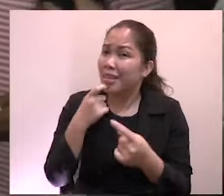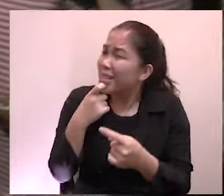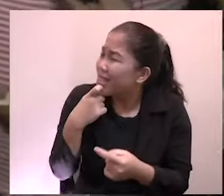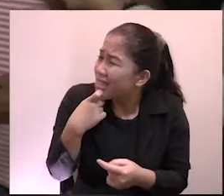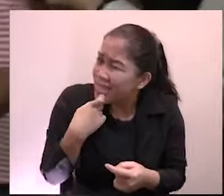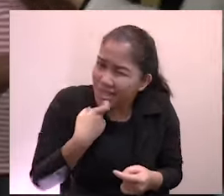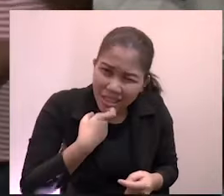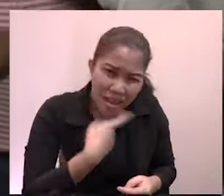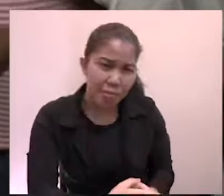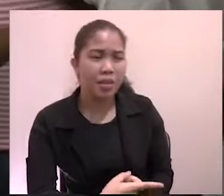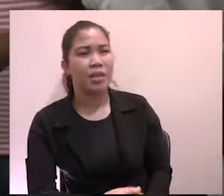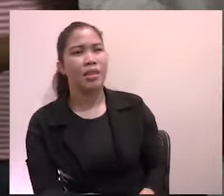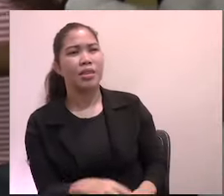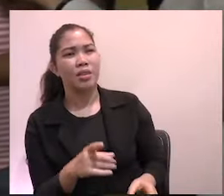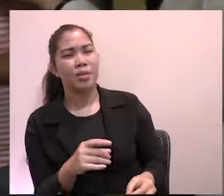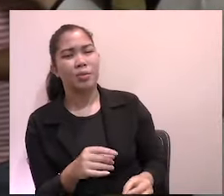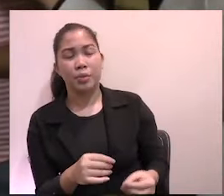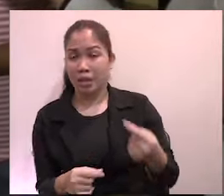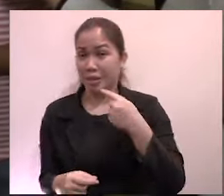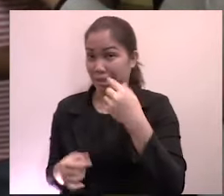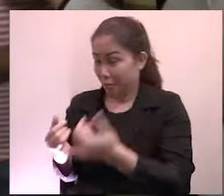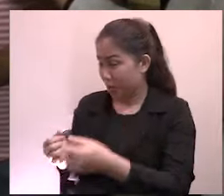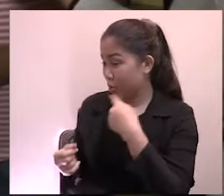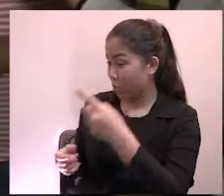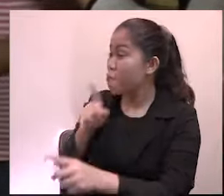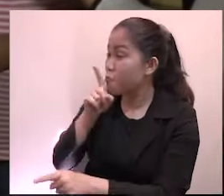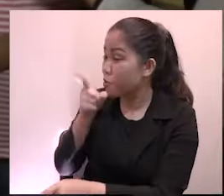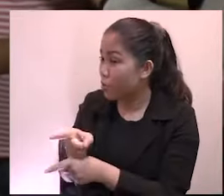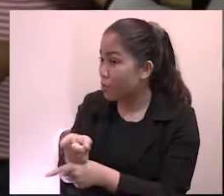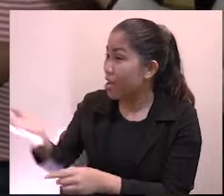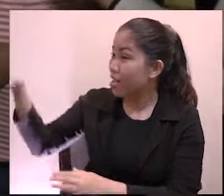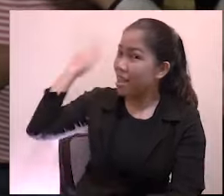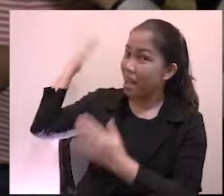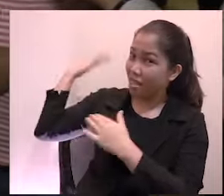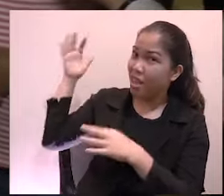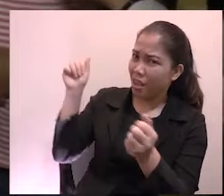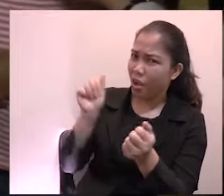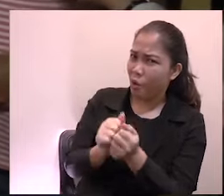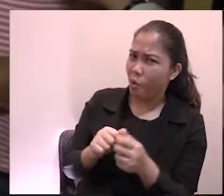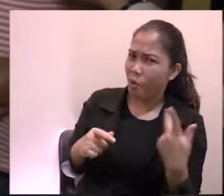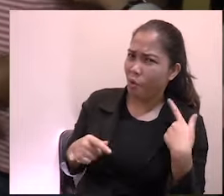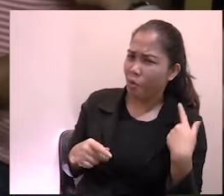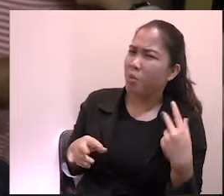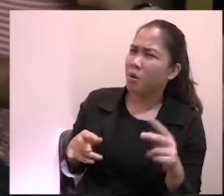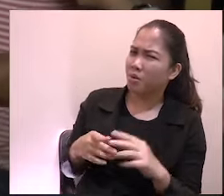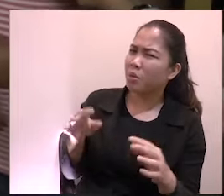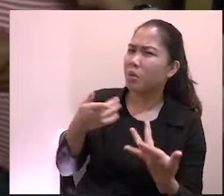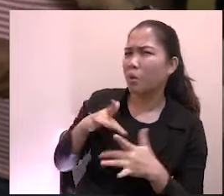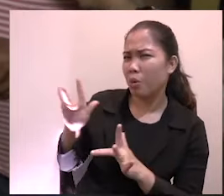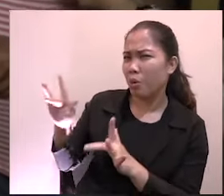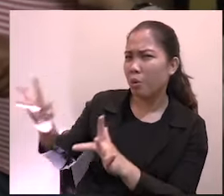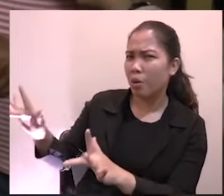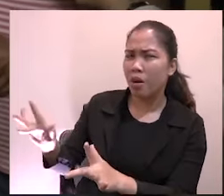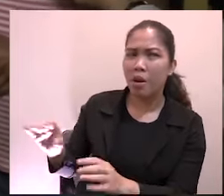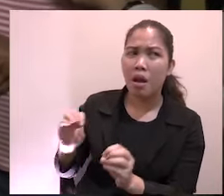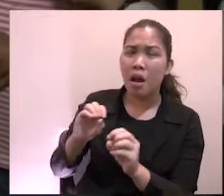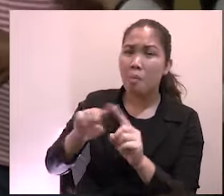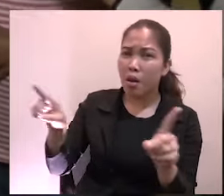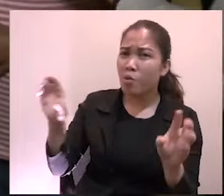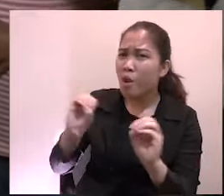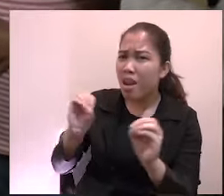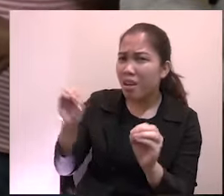ayaw kasi ko sa iyo. Kasi ikaw, sabihin ko na sa iyo ha, totoo ha, dati kakampim ako. Awang-awa ako sa iyo. Pero hindi ko gumagawa ng